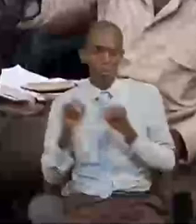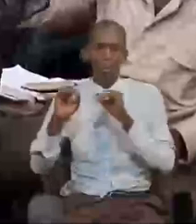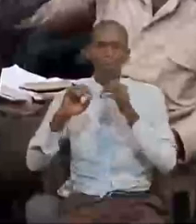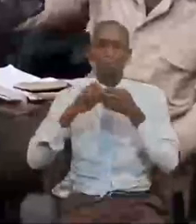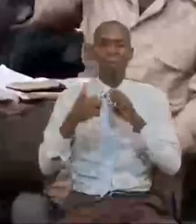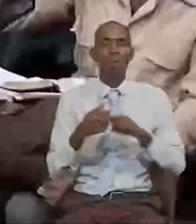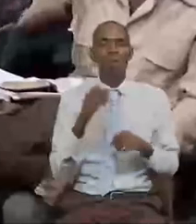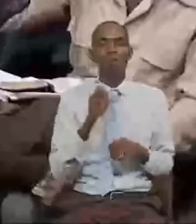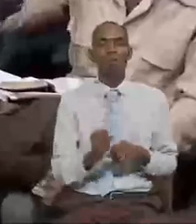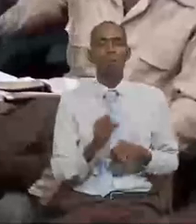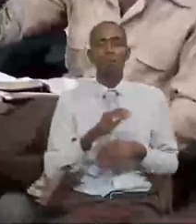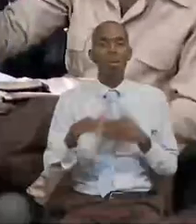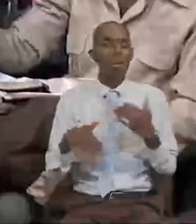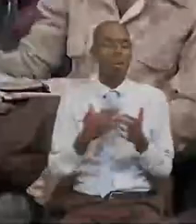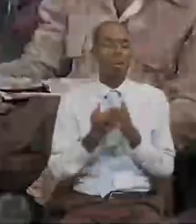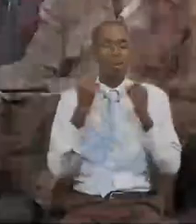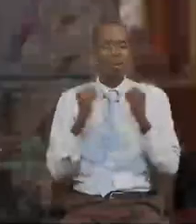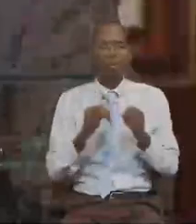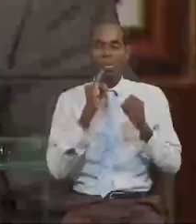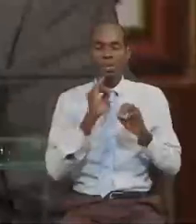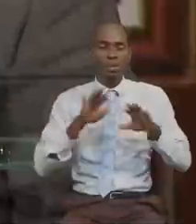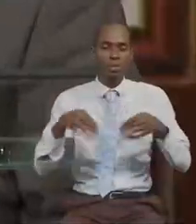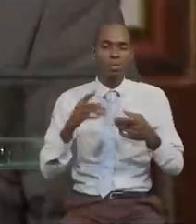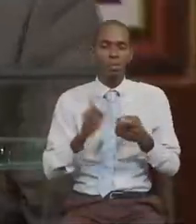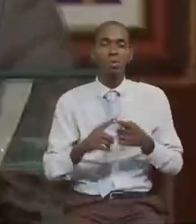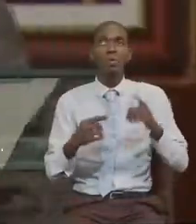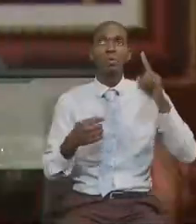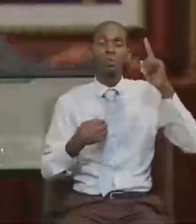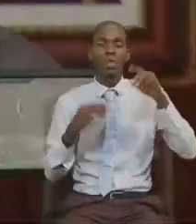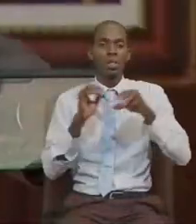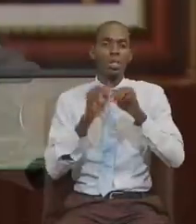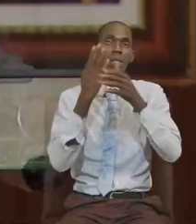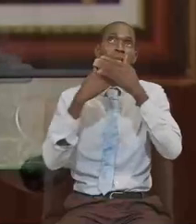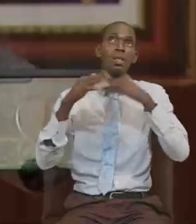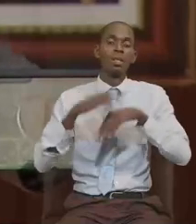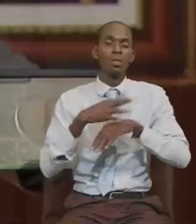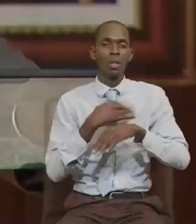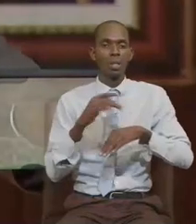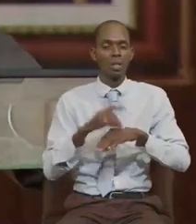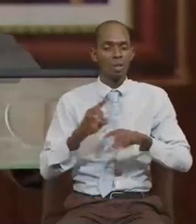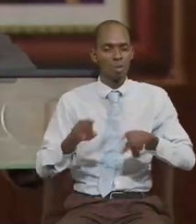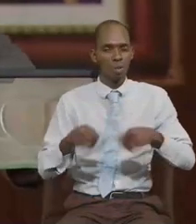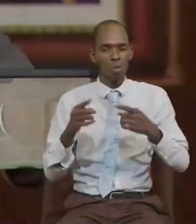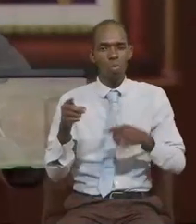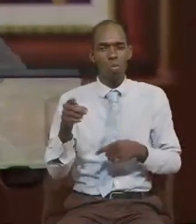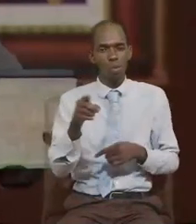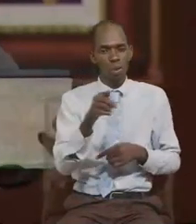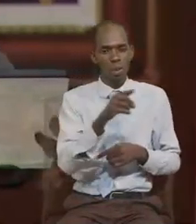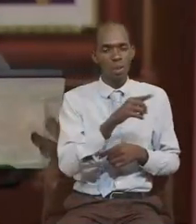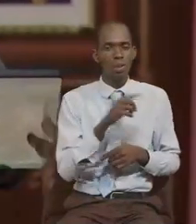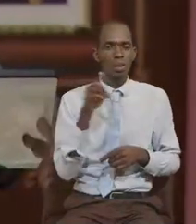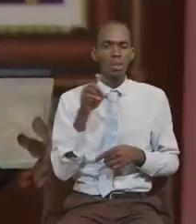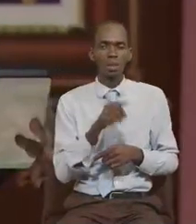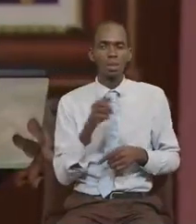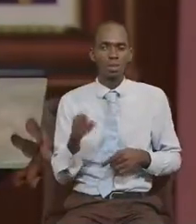Tout pouvoir m'a été donné dans le ciel et sur la terre. Allez donc, va dans cette